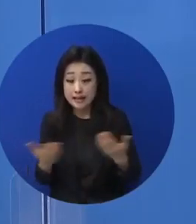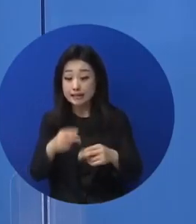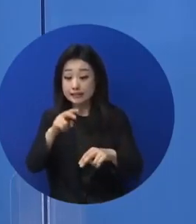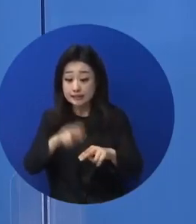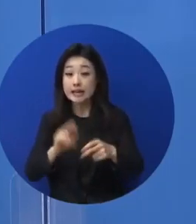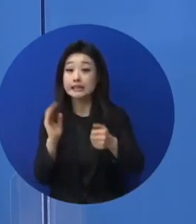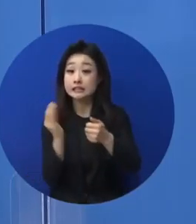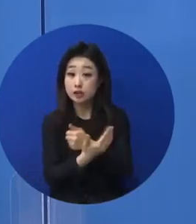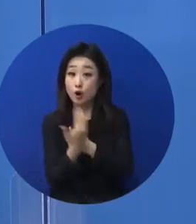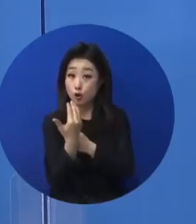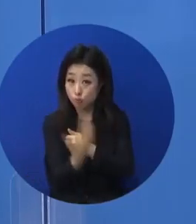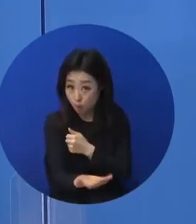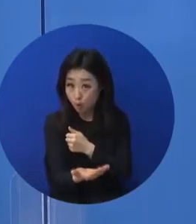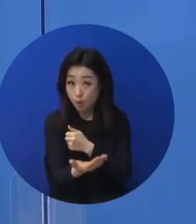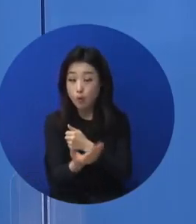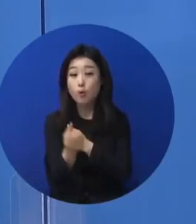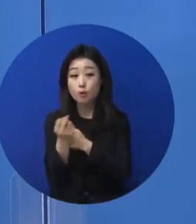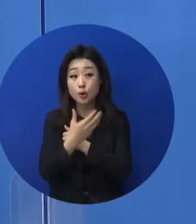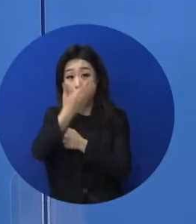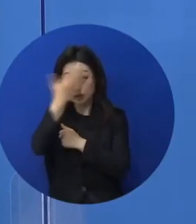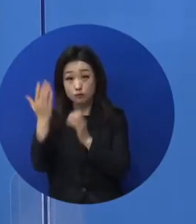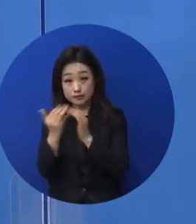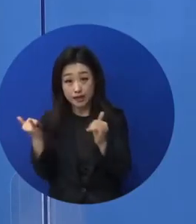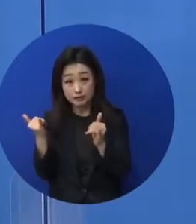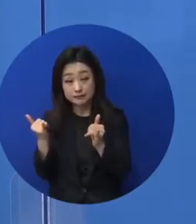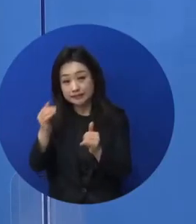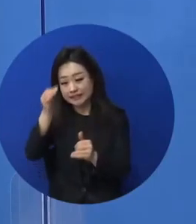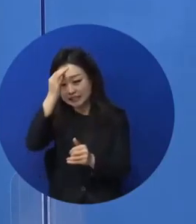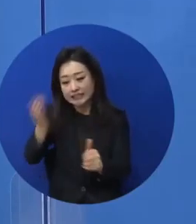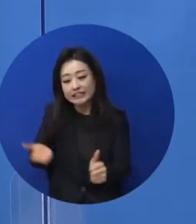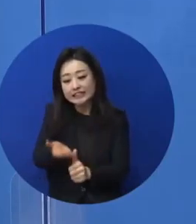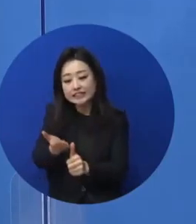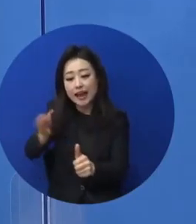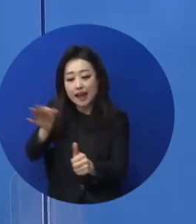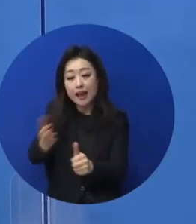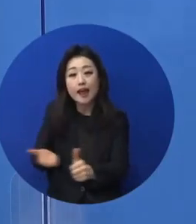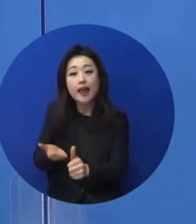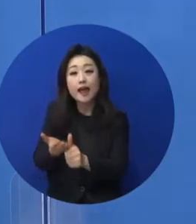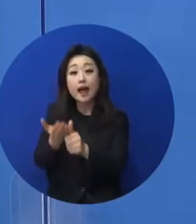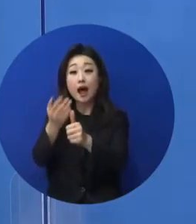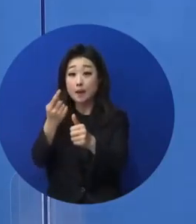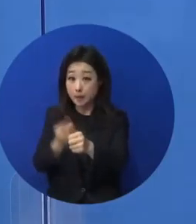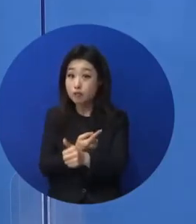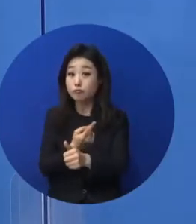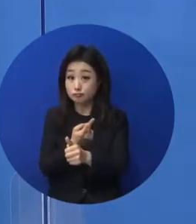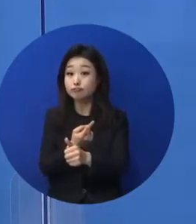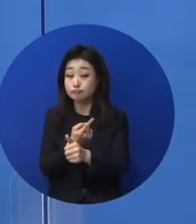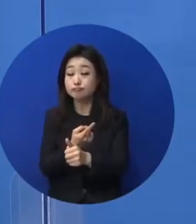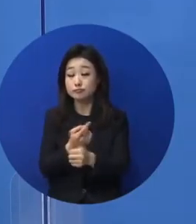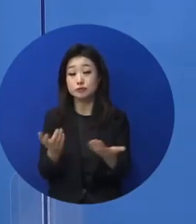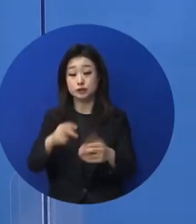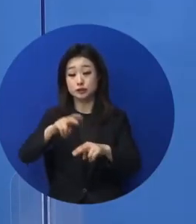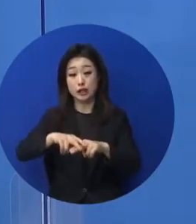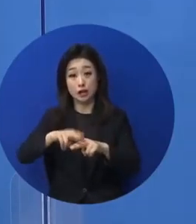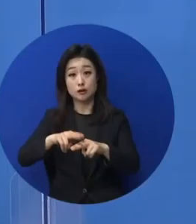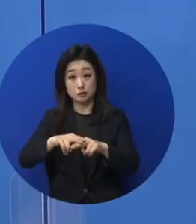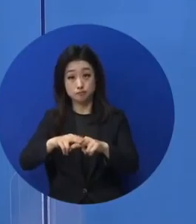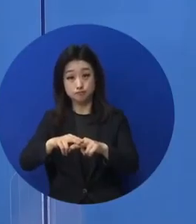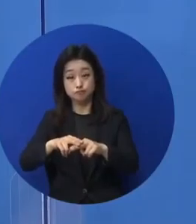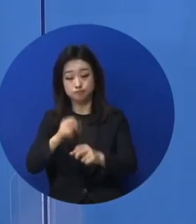필요한 일자리에 우리 청년들이 적합한 인재가 되도록 잘 지원해 주는 것, 이 두 가지만 잘해도 저는 청년들의 일자리